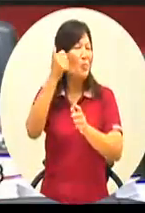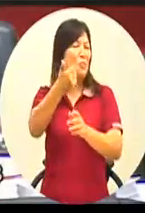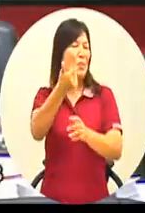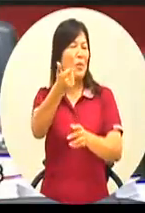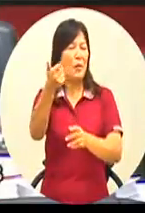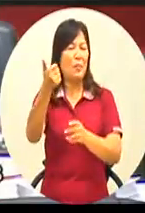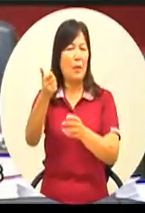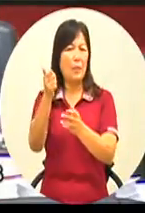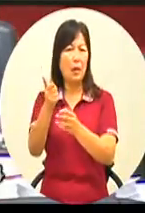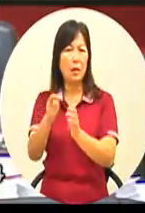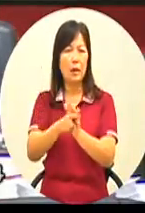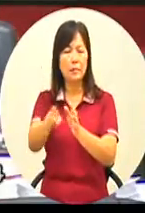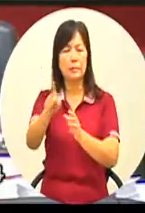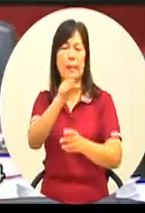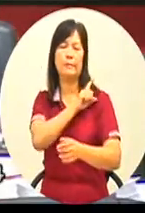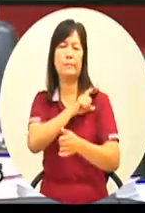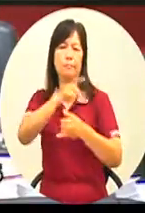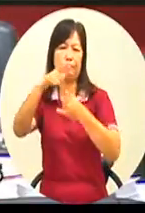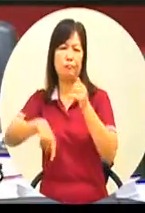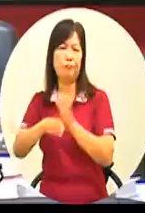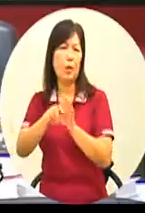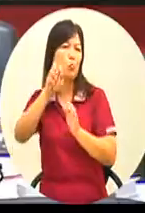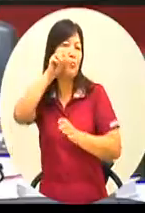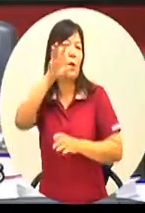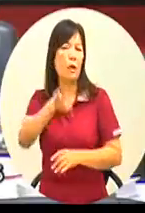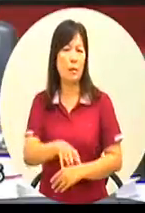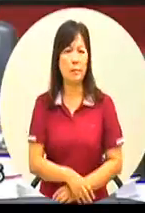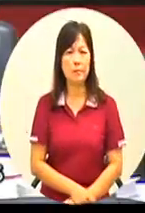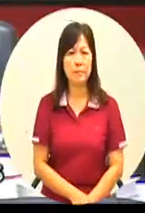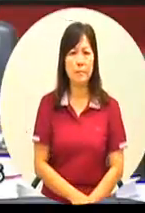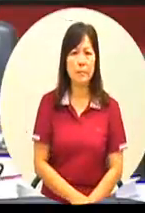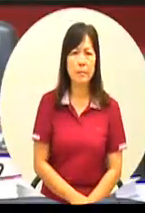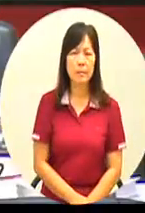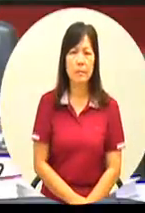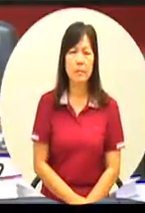人的声望，啊，我希望啊，